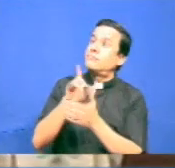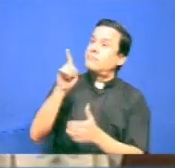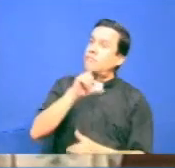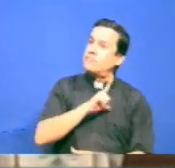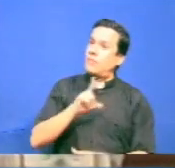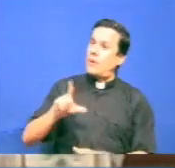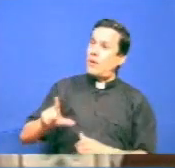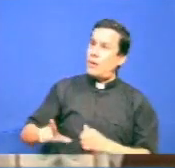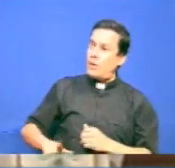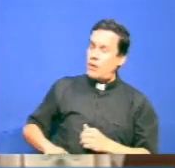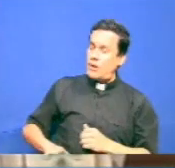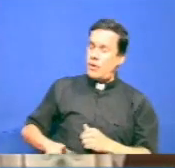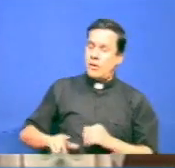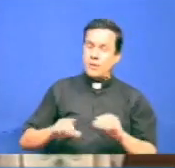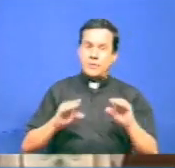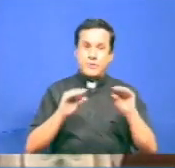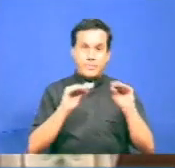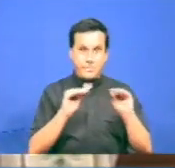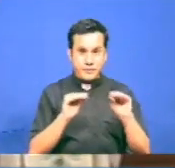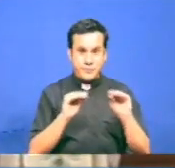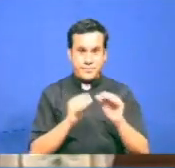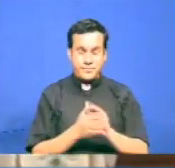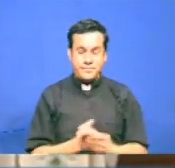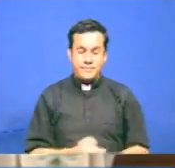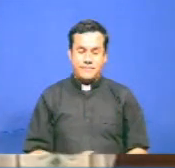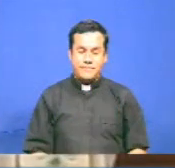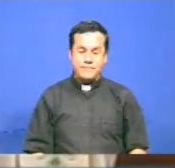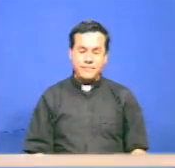Utukufu kwako, ee Bwana.